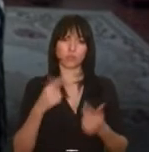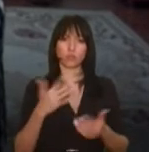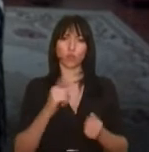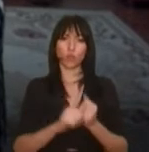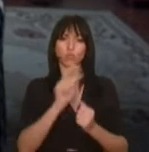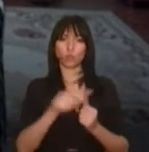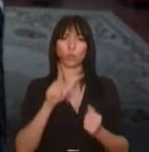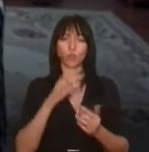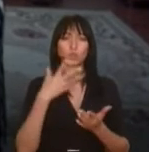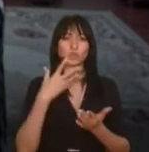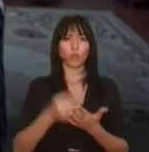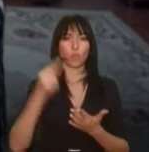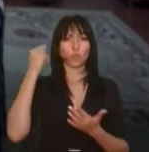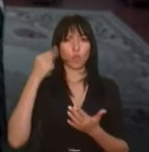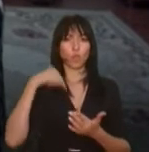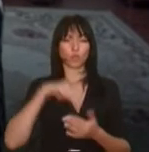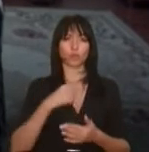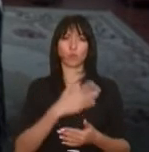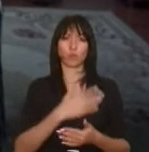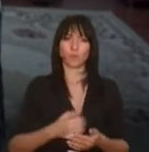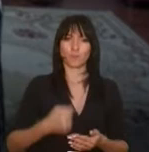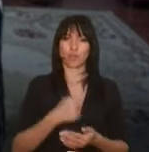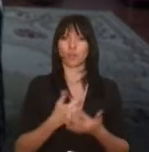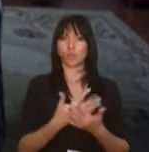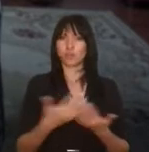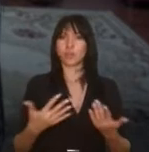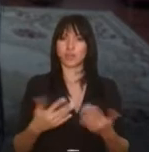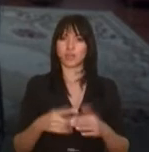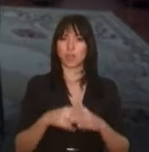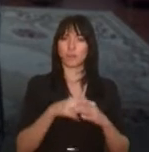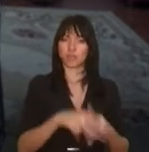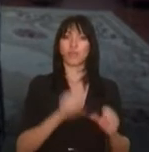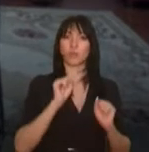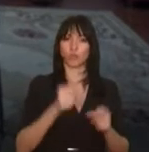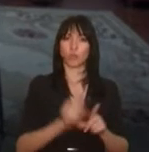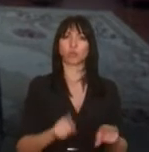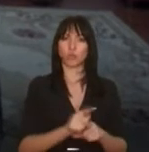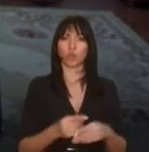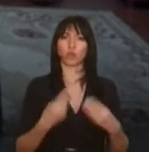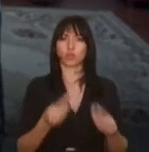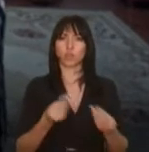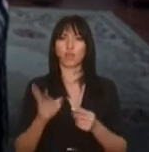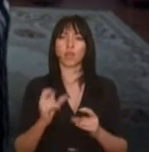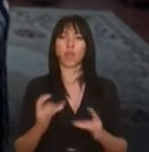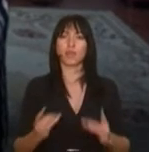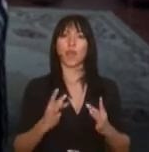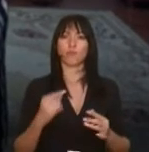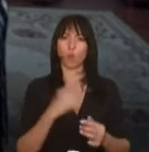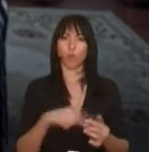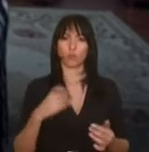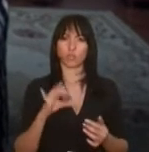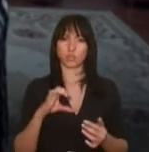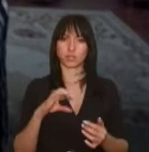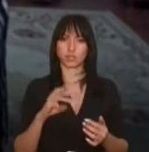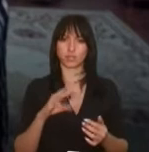по-своєму психологічно переносить дані перевантаження, і вони теж можуть виснажувати нервову систему і, відповідно,